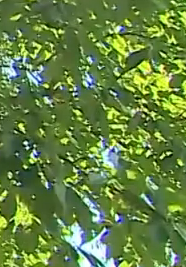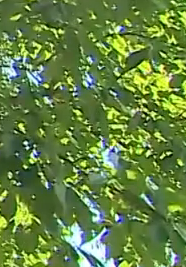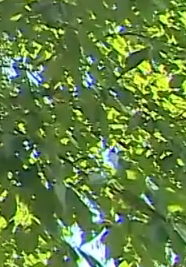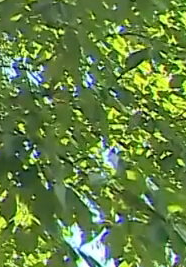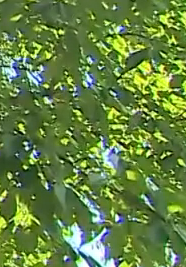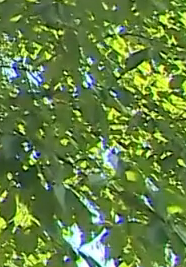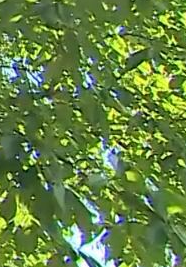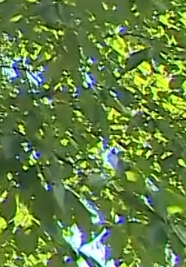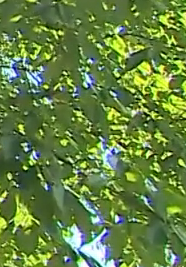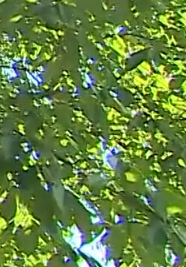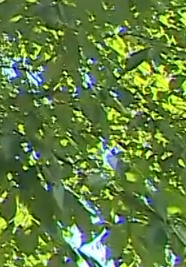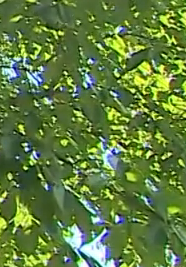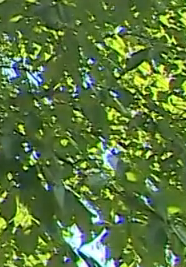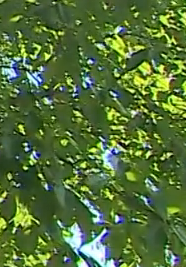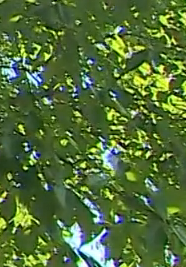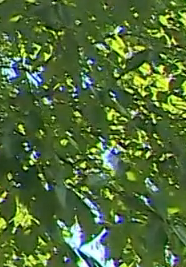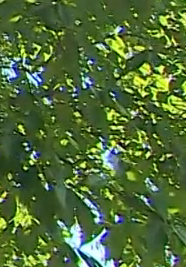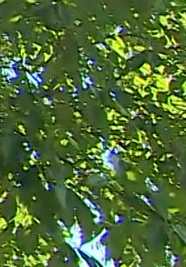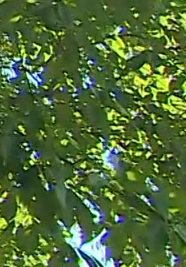으